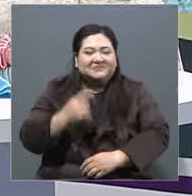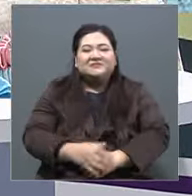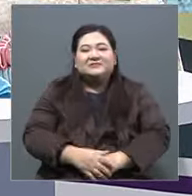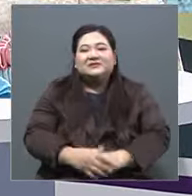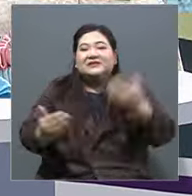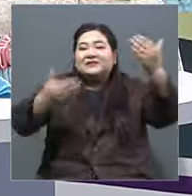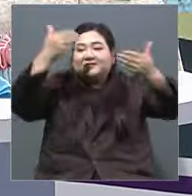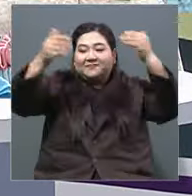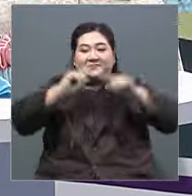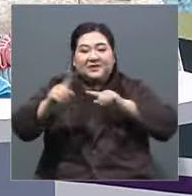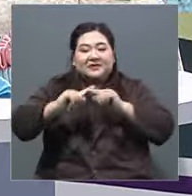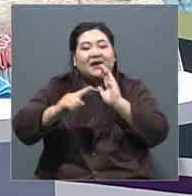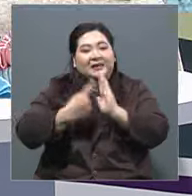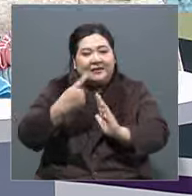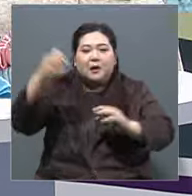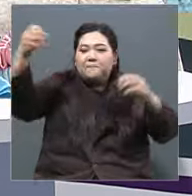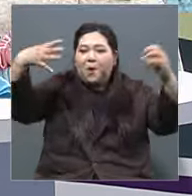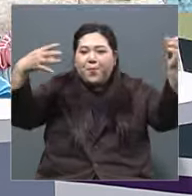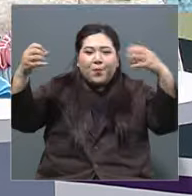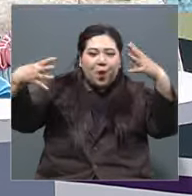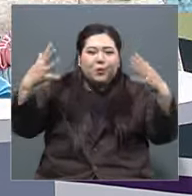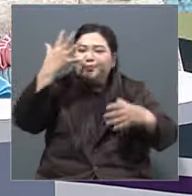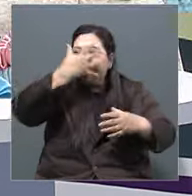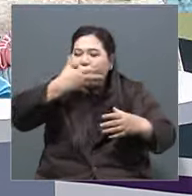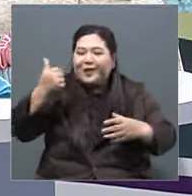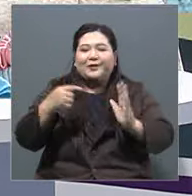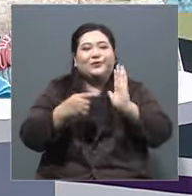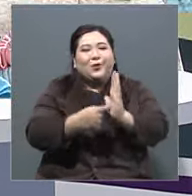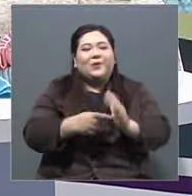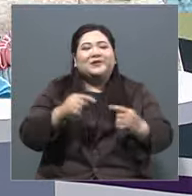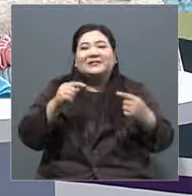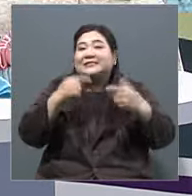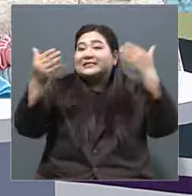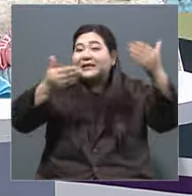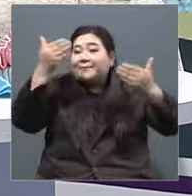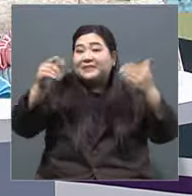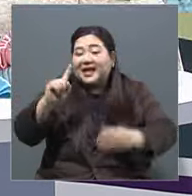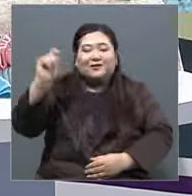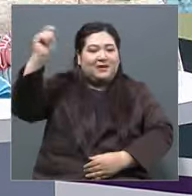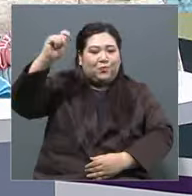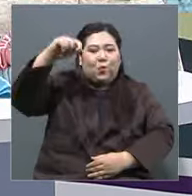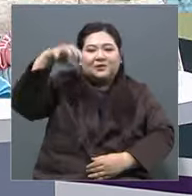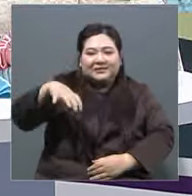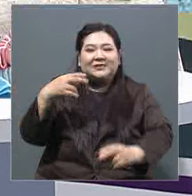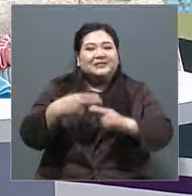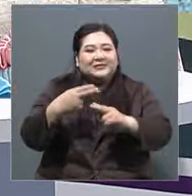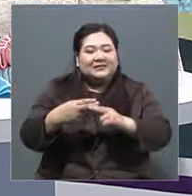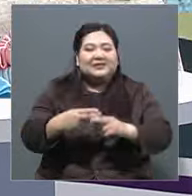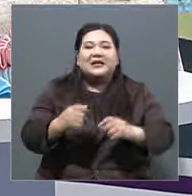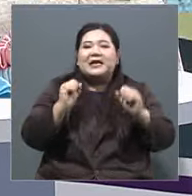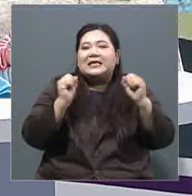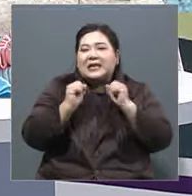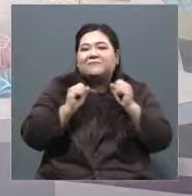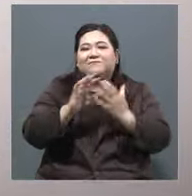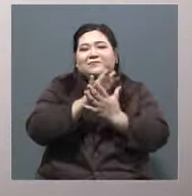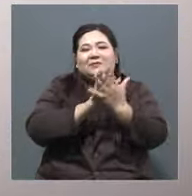เขาก็จะเริ่มกันเย็นๆมีแสงสีเสียงอย่างที่งานเย็นทั่วล่ามหาสงกรานต์ที่ท้องสนามหลวงเนี่ยนะคะจัดเป็นวันที่ 2แล้ว